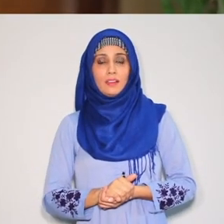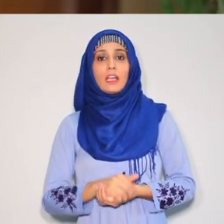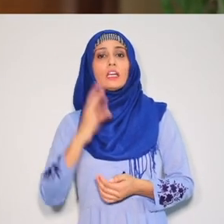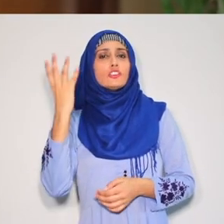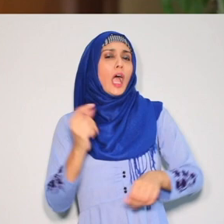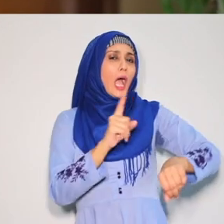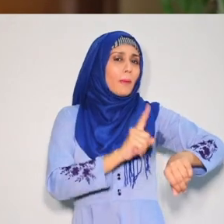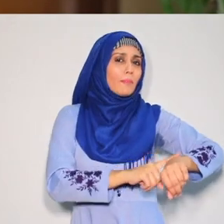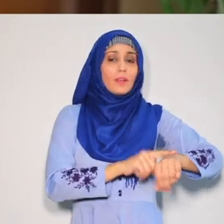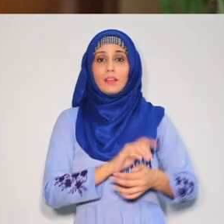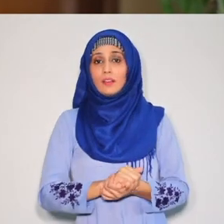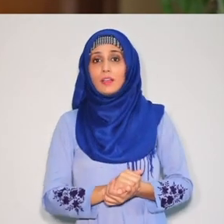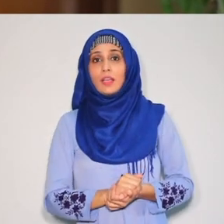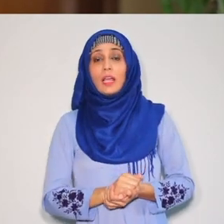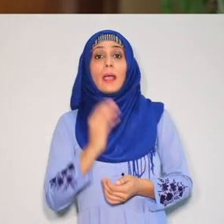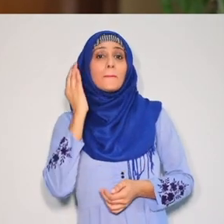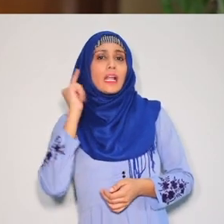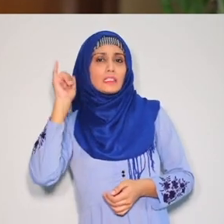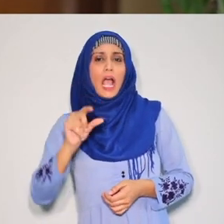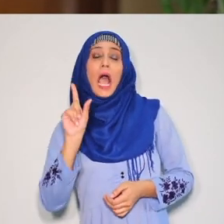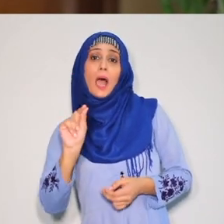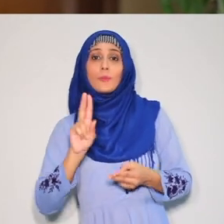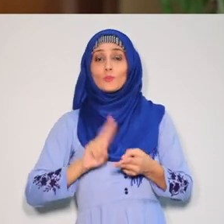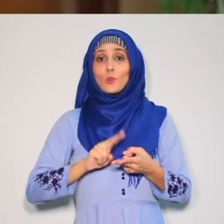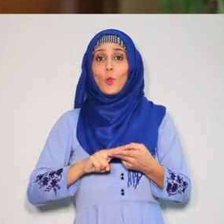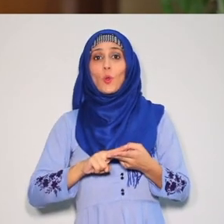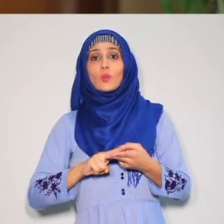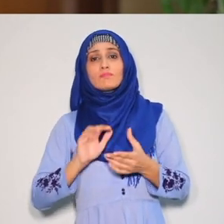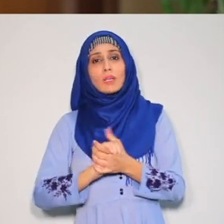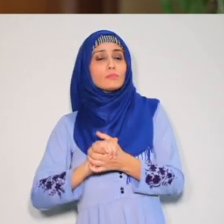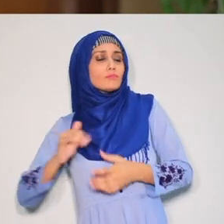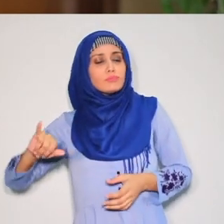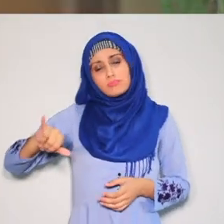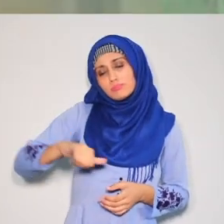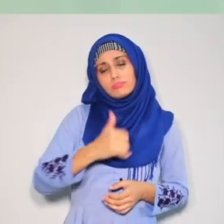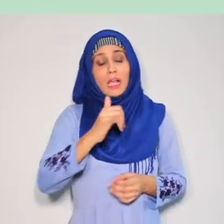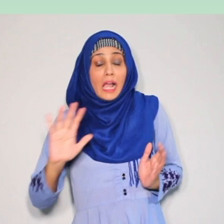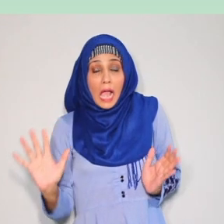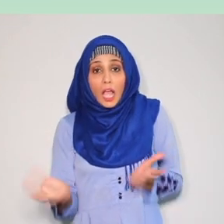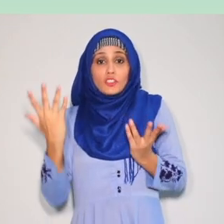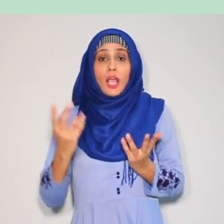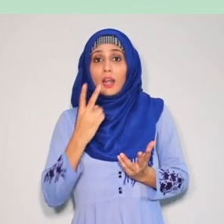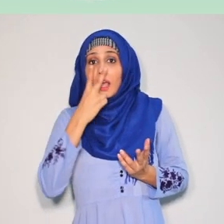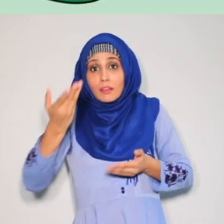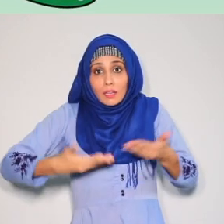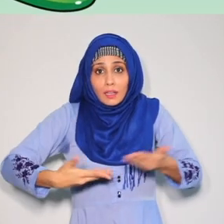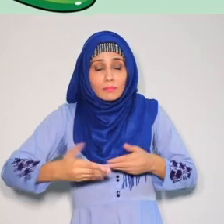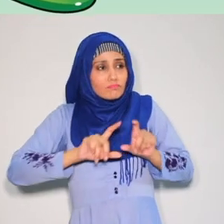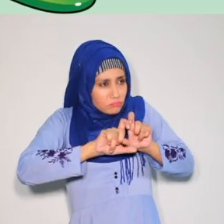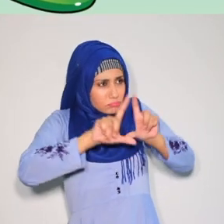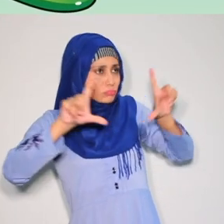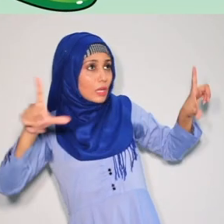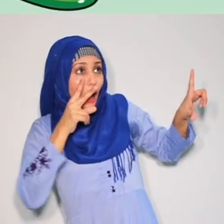शाम का वक्त था और बूम बूम अपने दोस्तों से मिलने जा रहा था। अचानक उसे एक इश्तहार नज़र